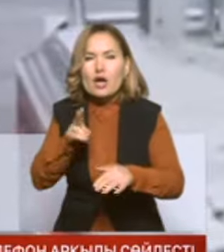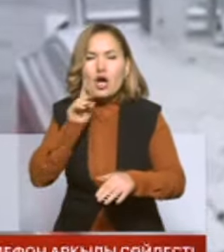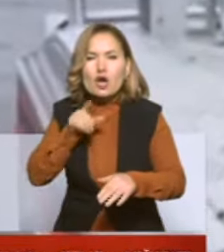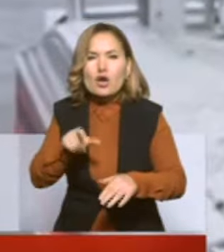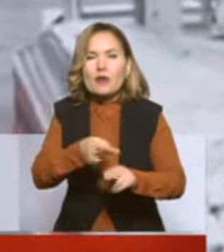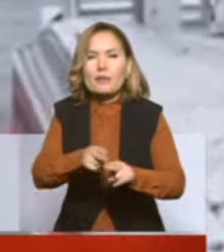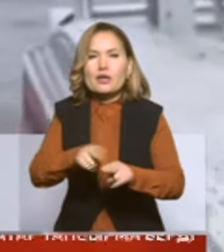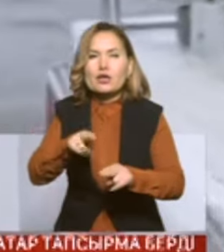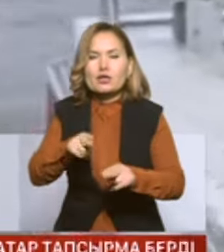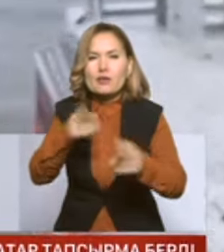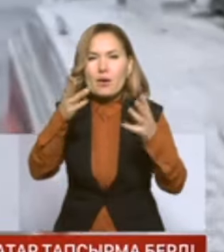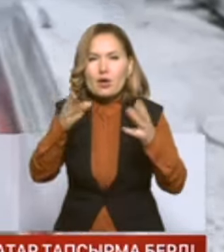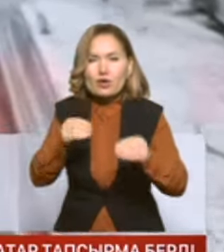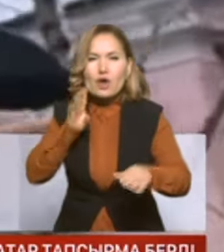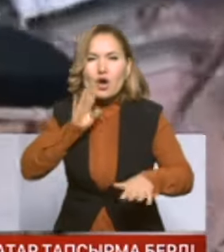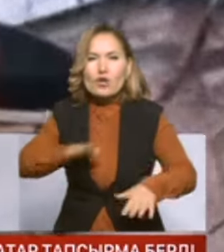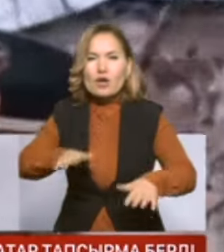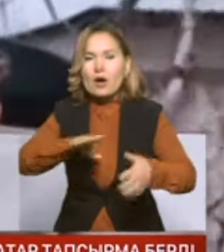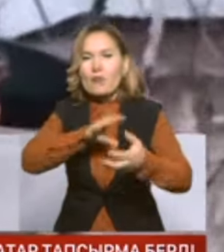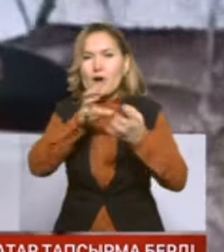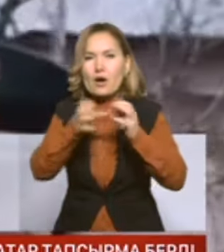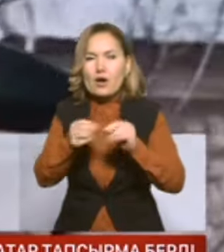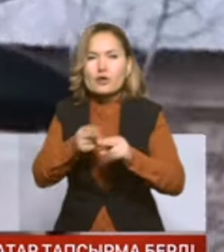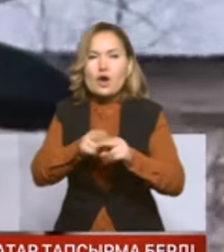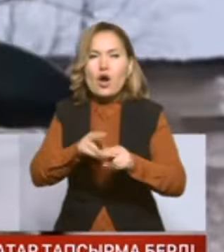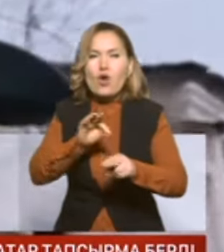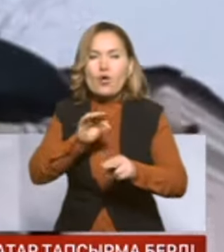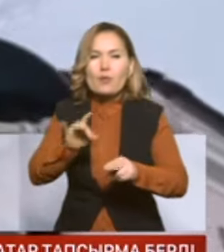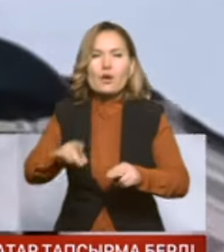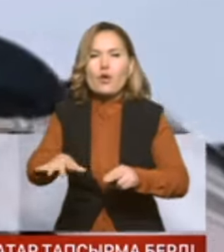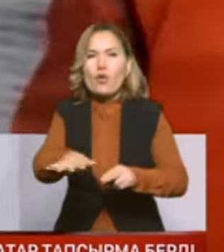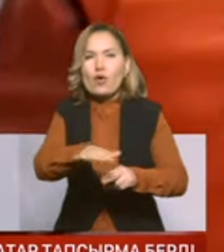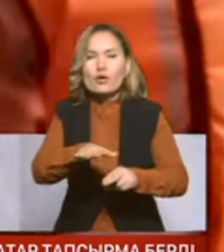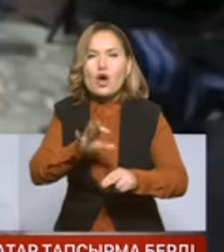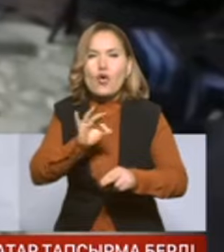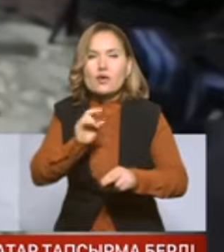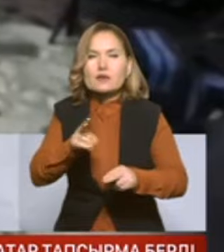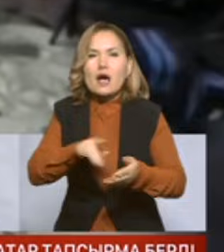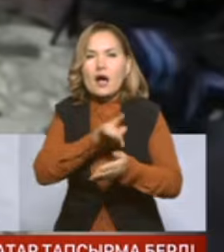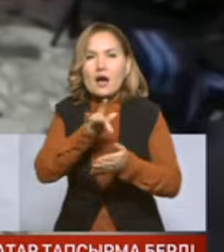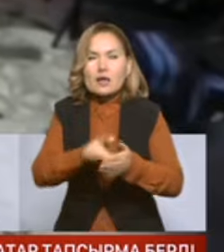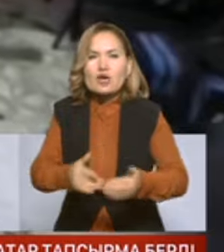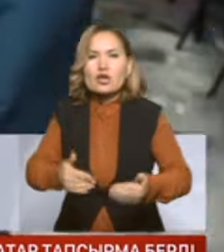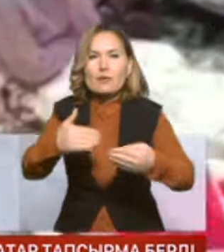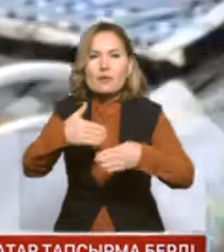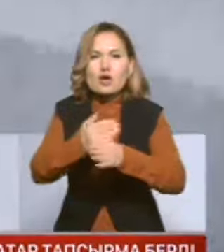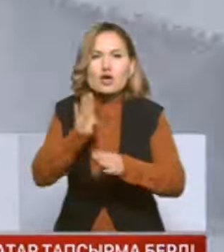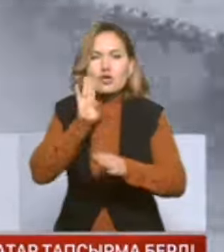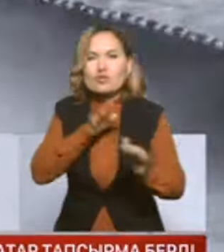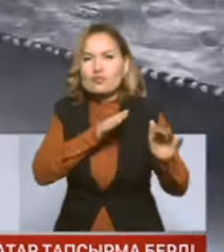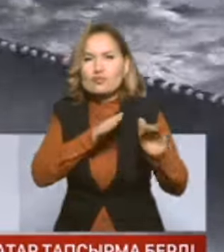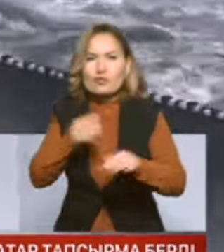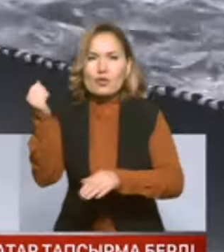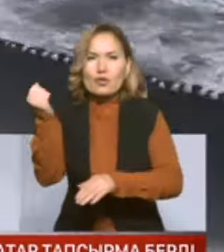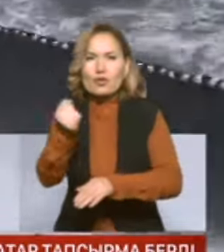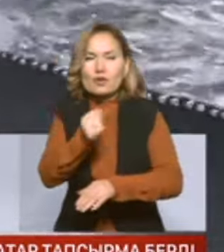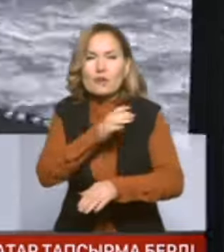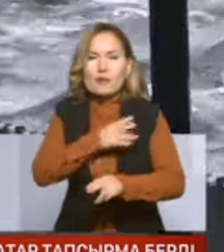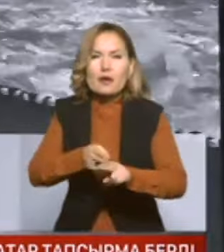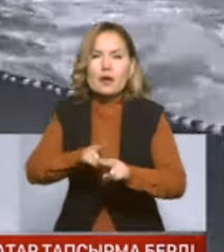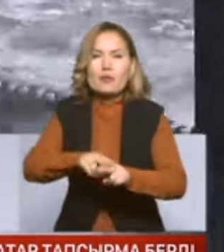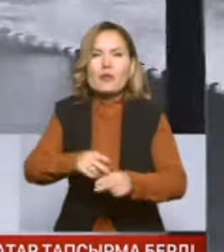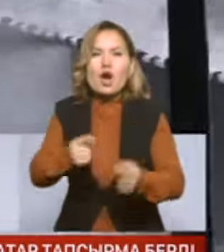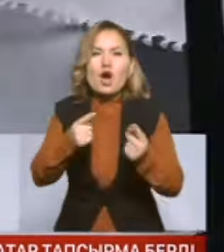күні бірнеше метрге көтерілді. Соның салдарынан Орынбор облысындағы Орыс қаласындағы дамба жарылды. Ал Ирландия